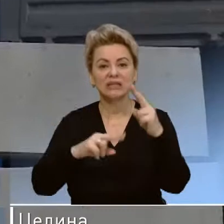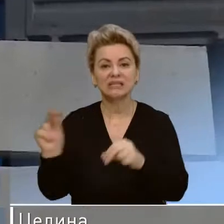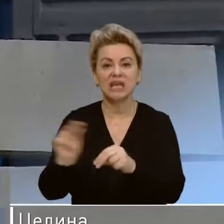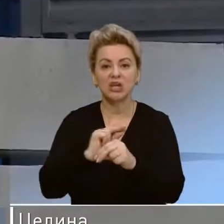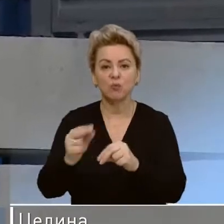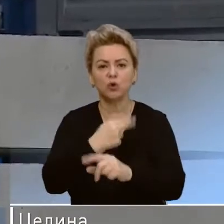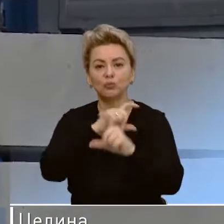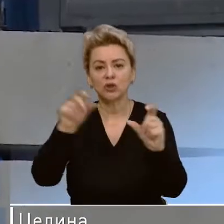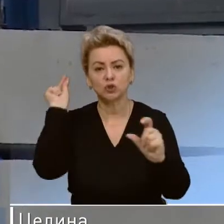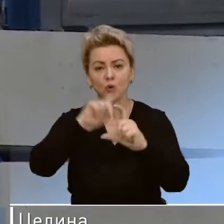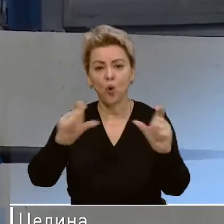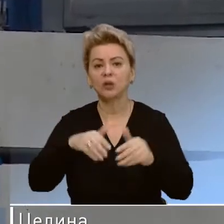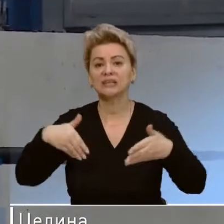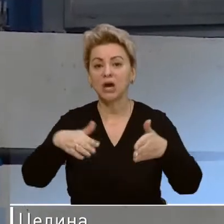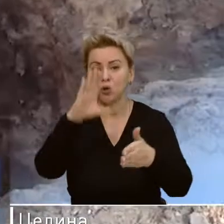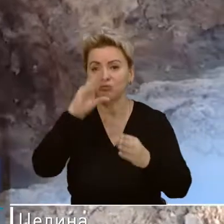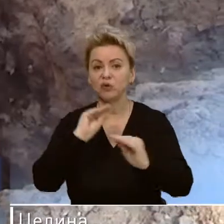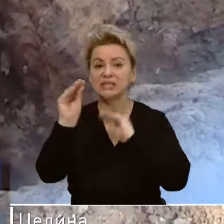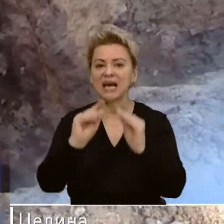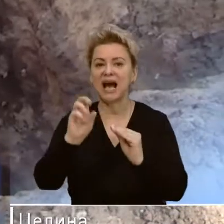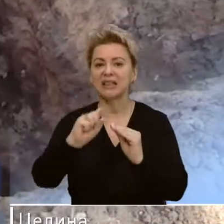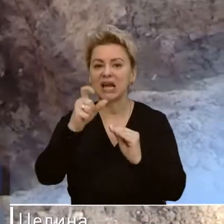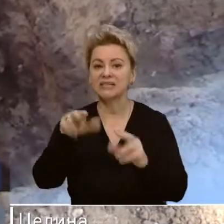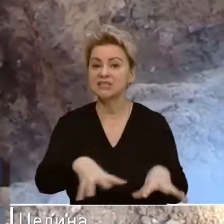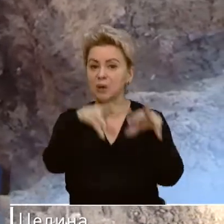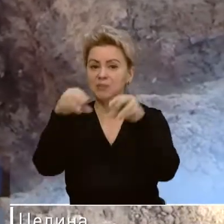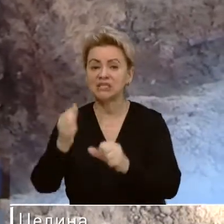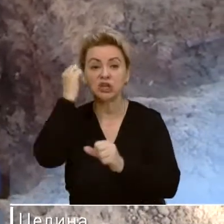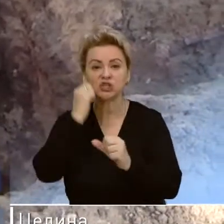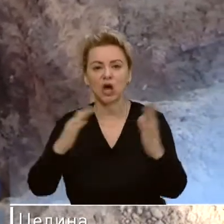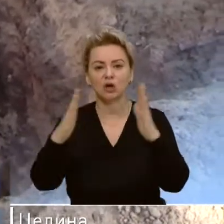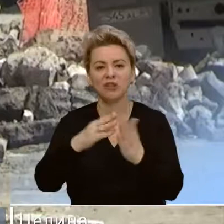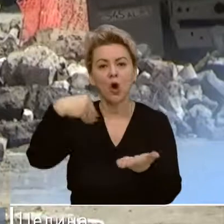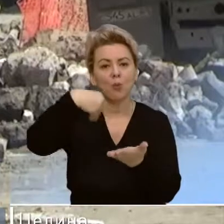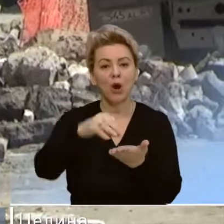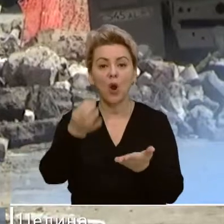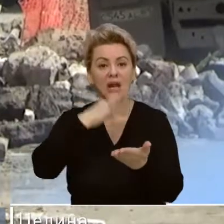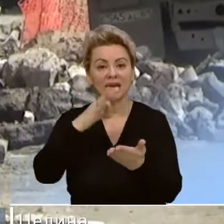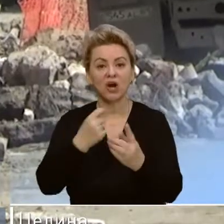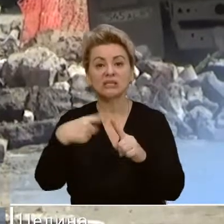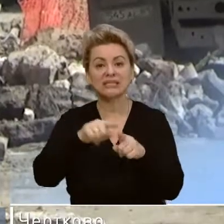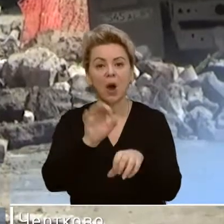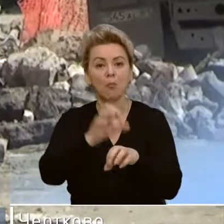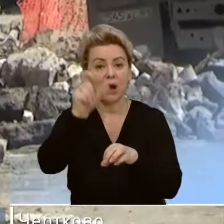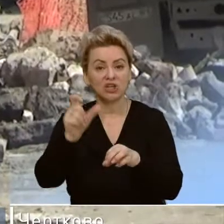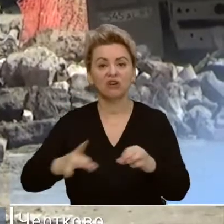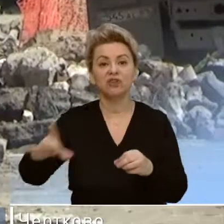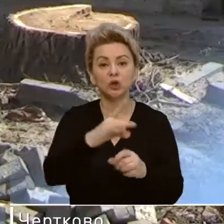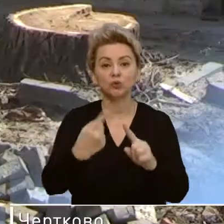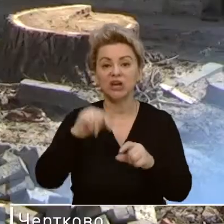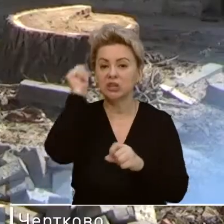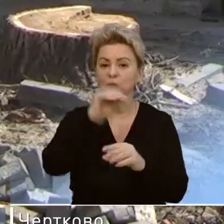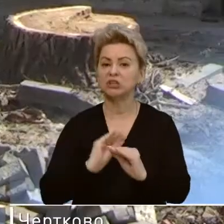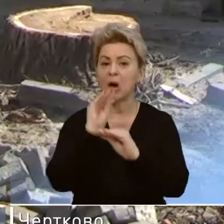ремонт больниц, школ, дорог, водоснабжение и канализацию, переселение из ветхого жилья, покупку лекарств для ковидных пациентов в регионе в этом